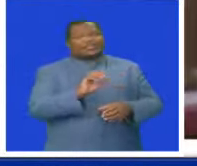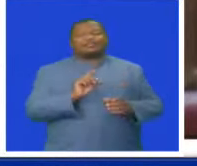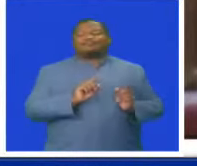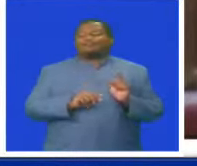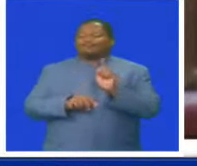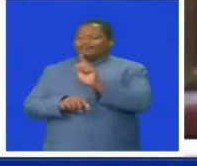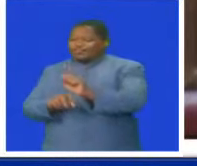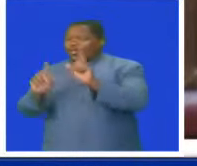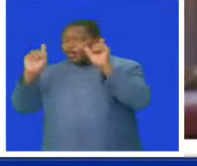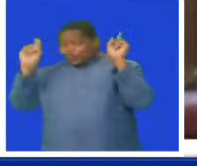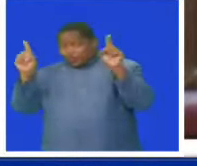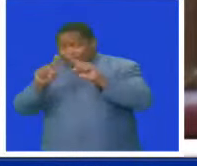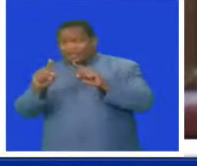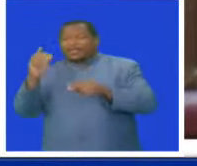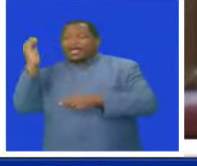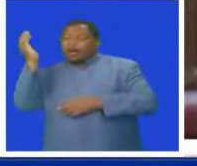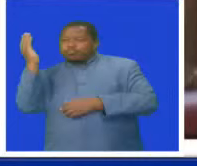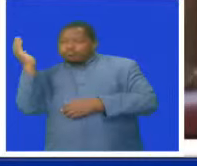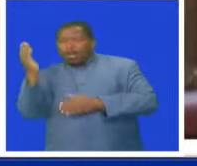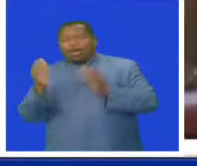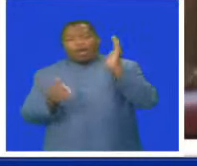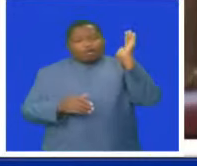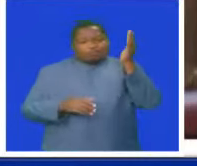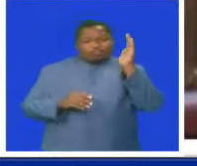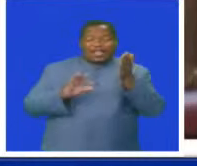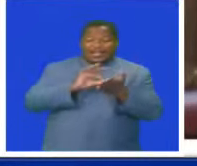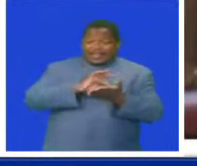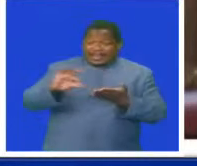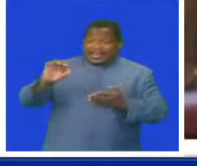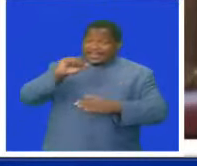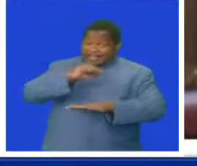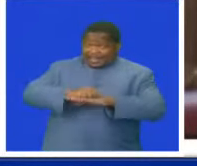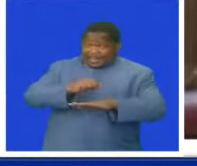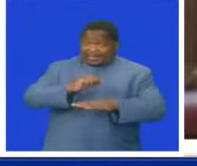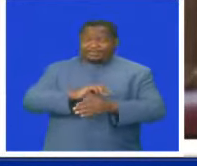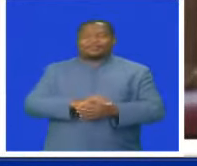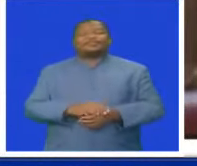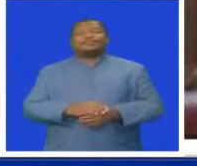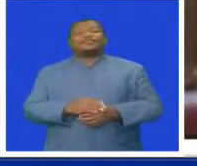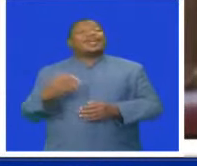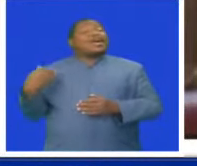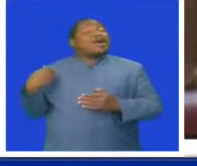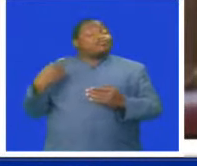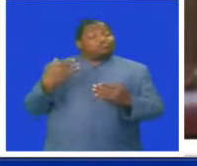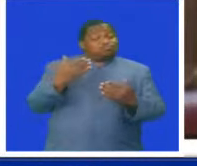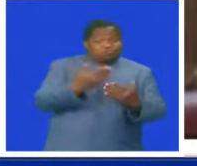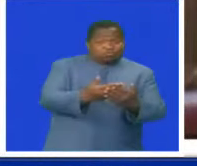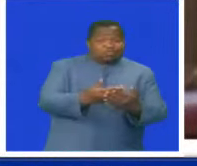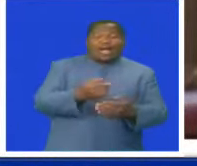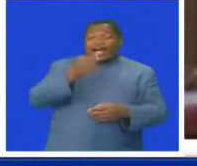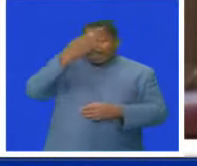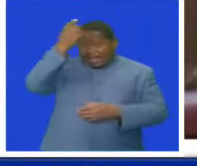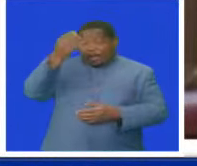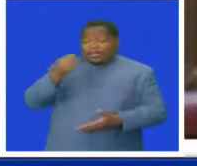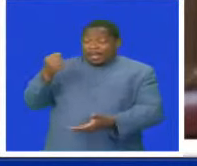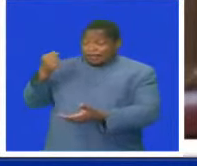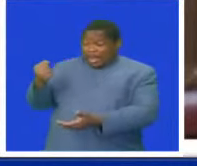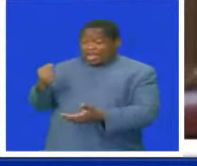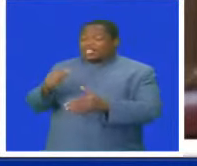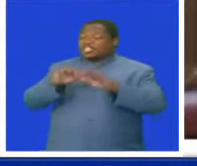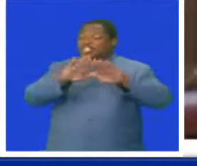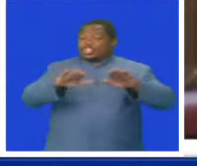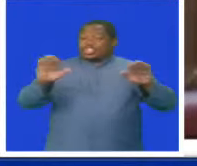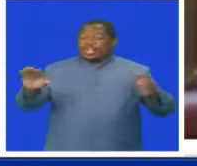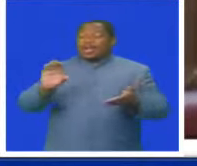lokunye lesingakuveta uhulumende bantwana laba awarde scholarship nje lokusikhuluma nalaba lababukile labavele embi